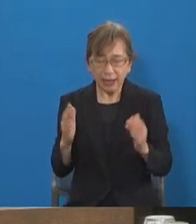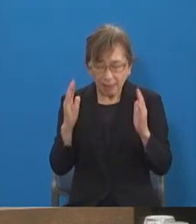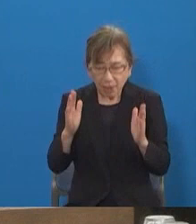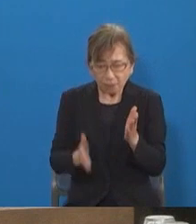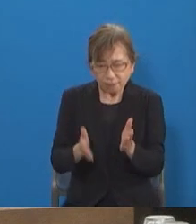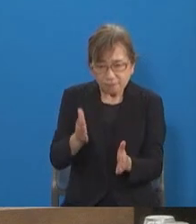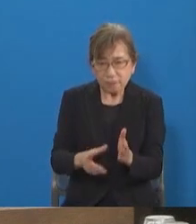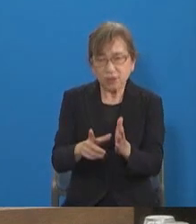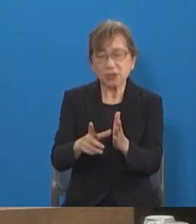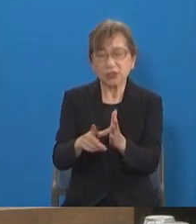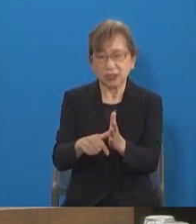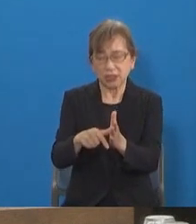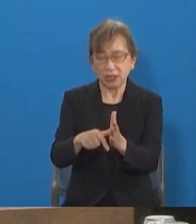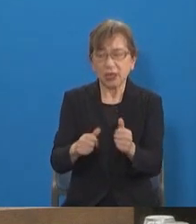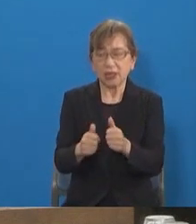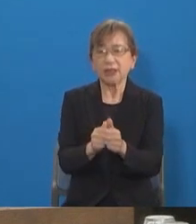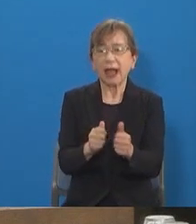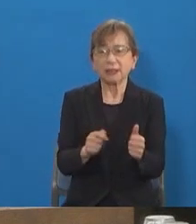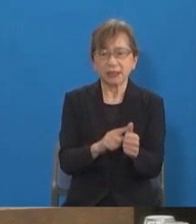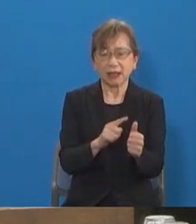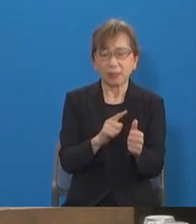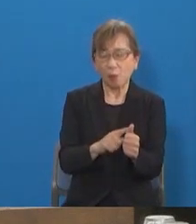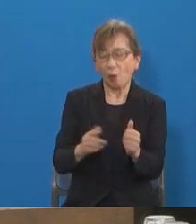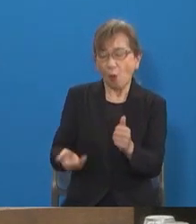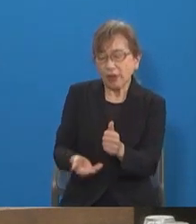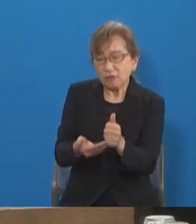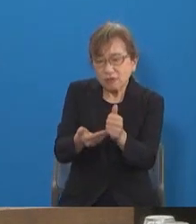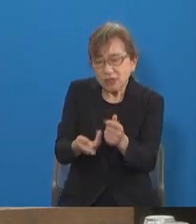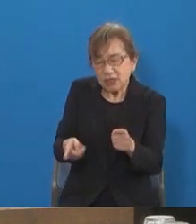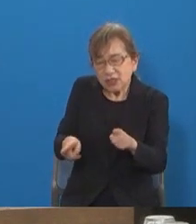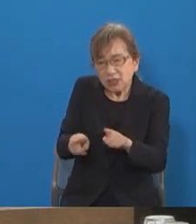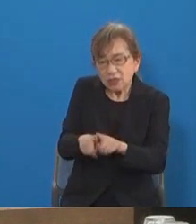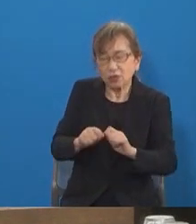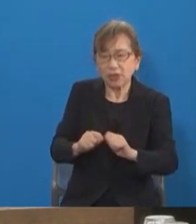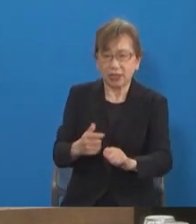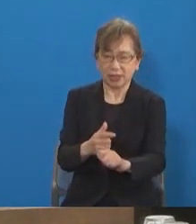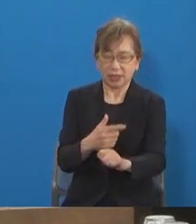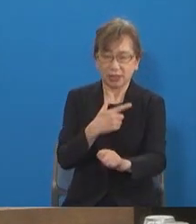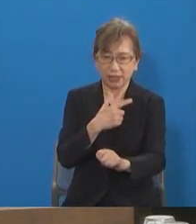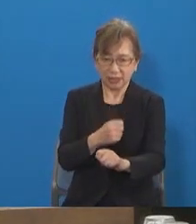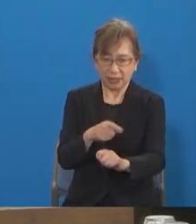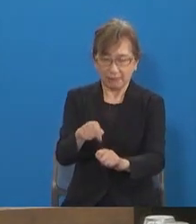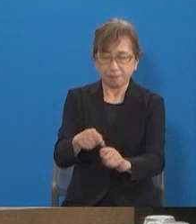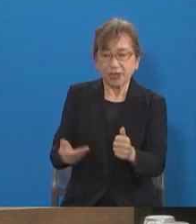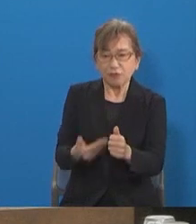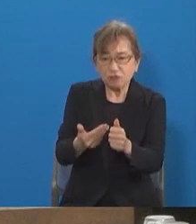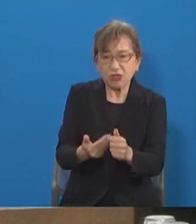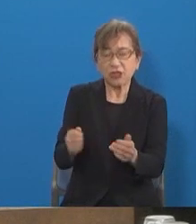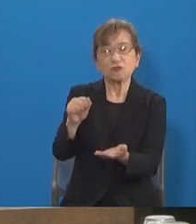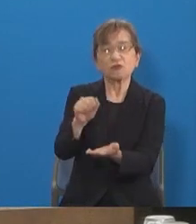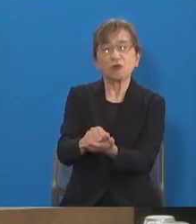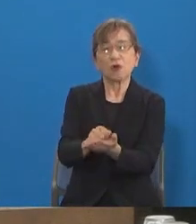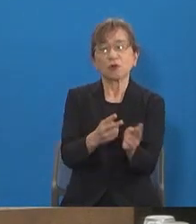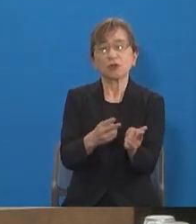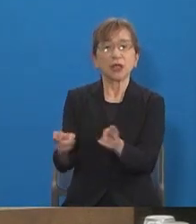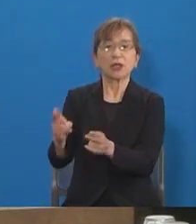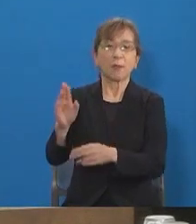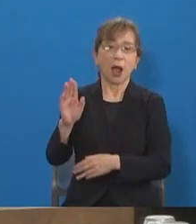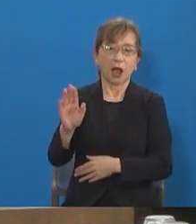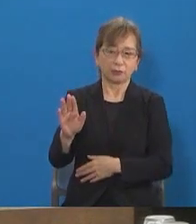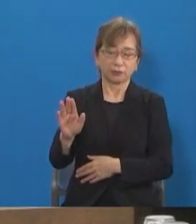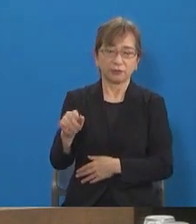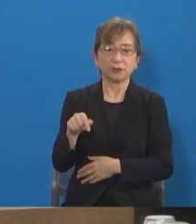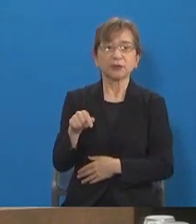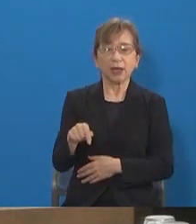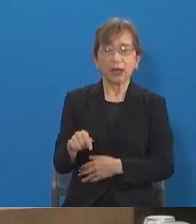要がある時期に、男性も育児に取り組めるよう、育児休業の制度があります。そこにも男